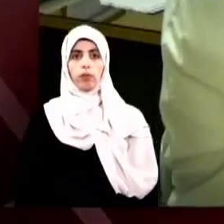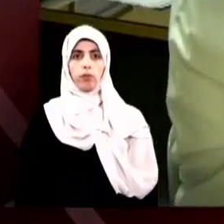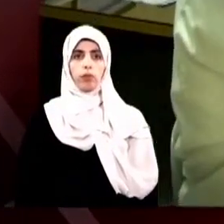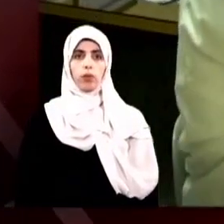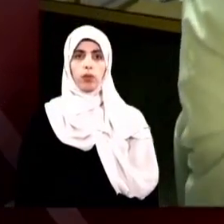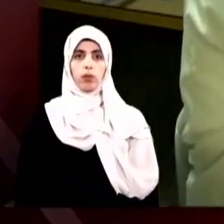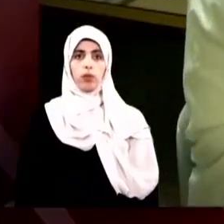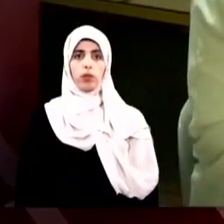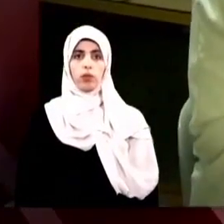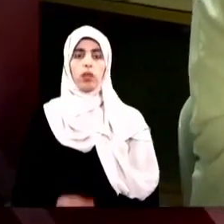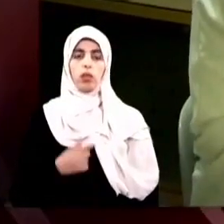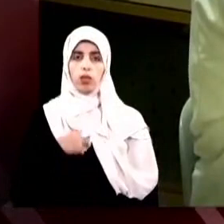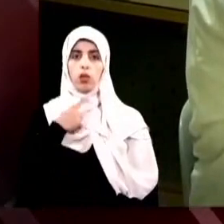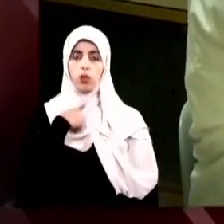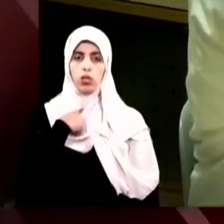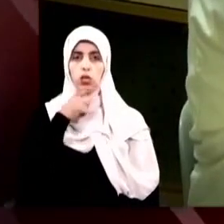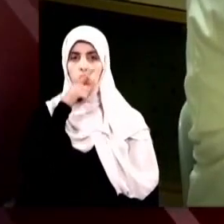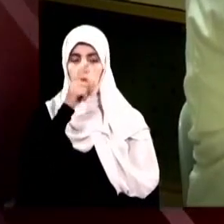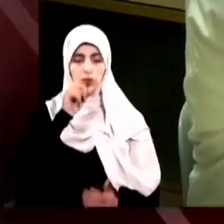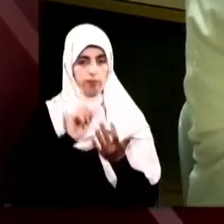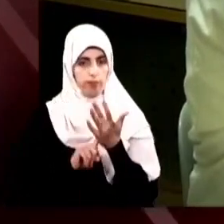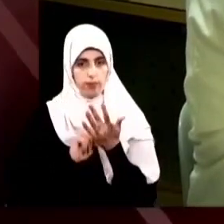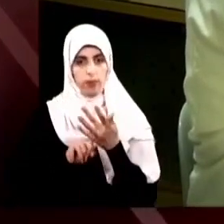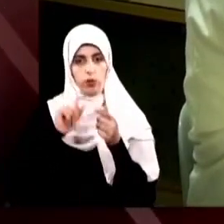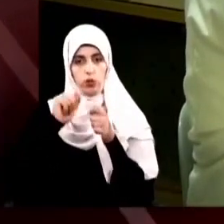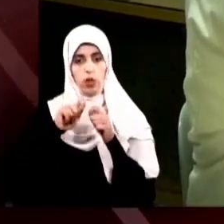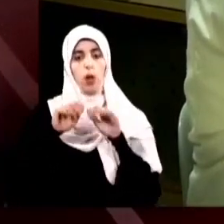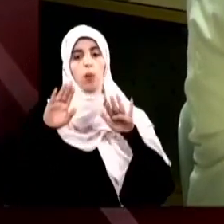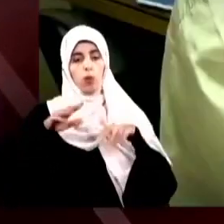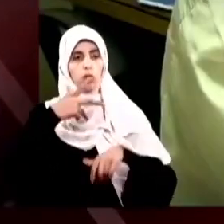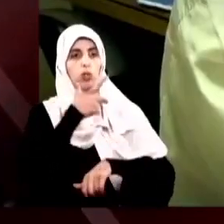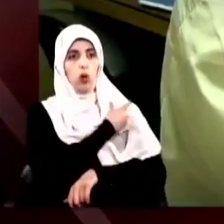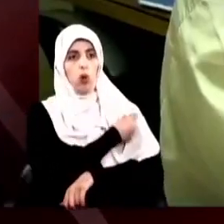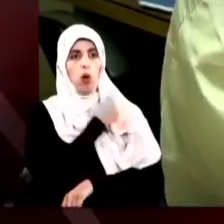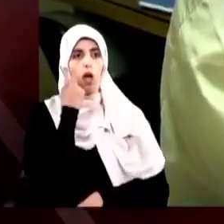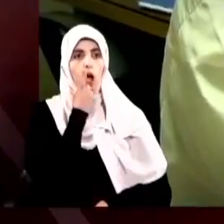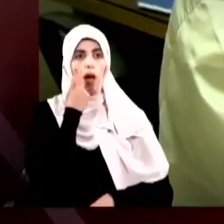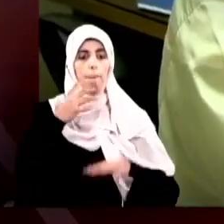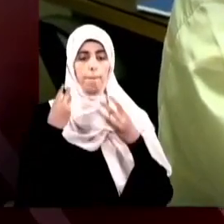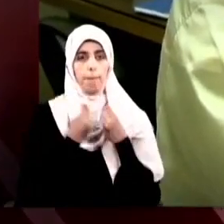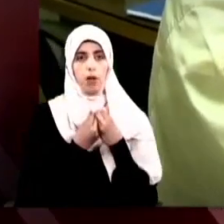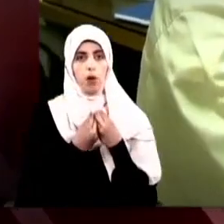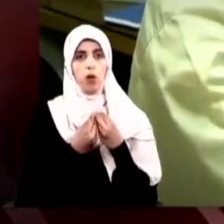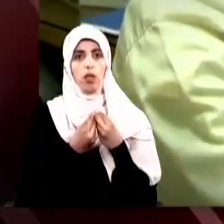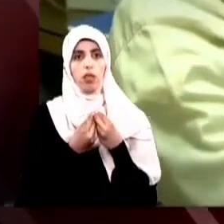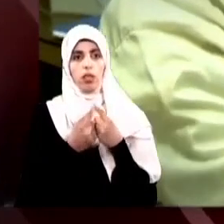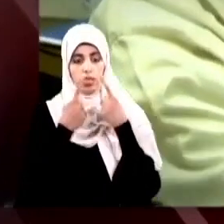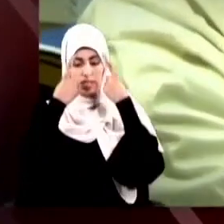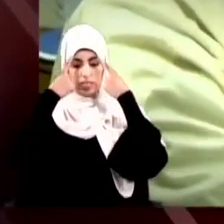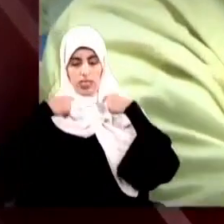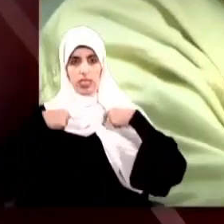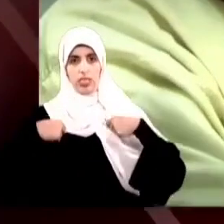نعم بيان، أريد أكد وأنوه أنه وجود اللقاح أو يعني دخول اللقاح